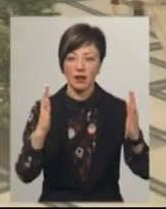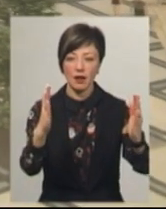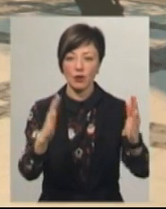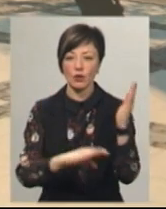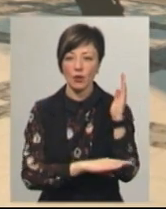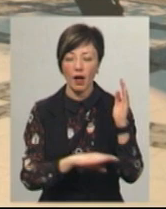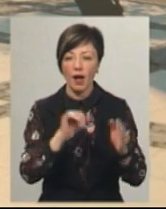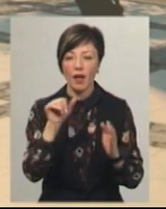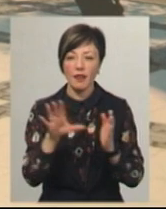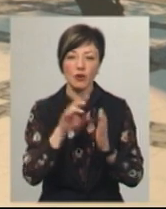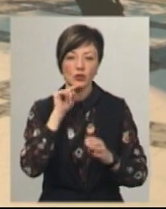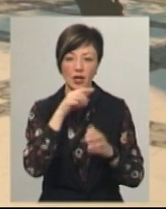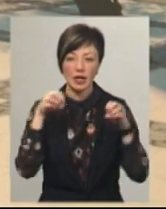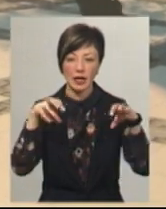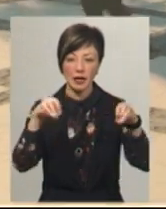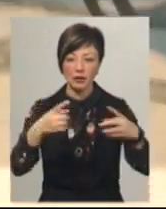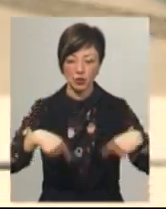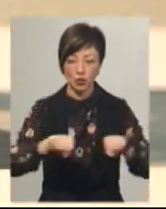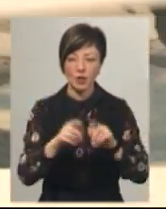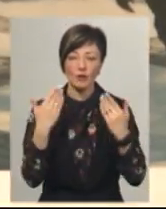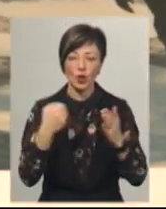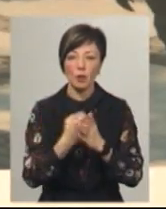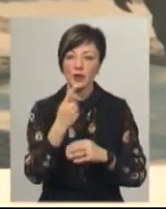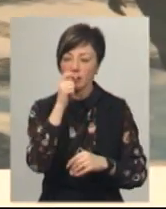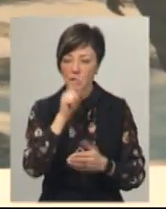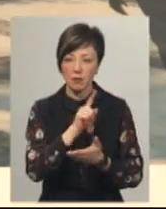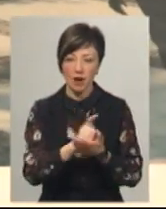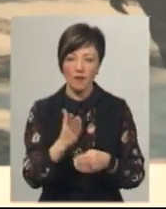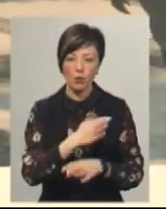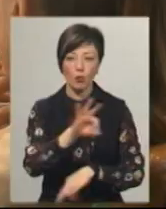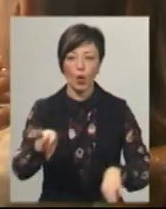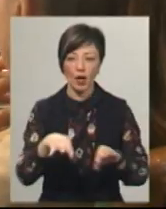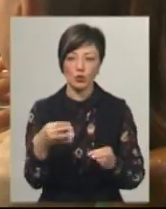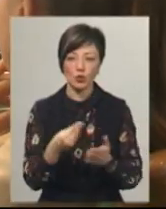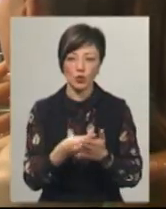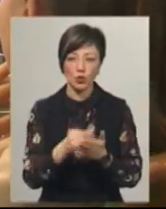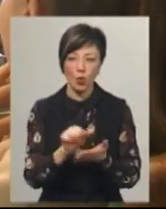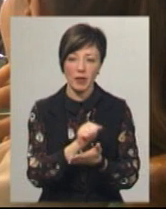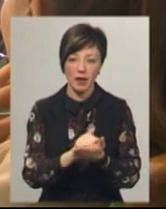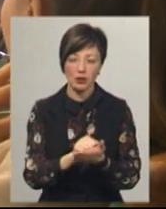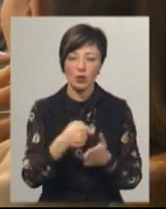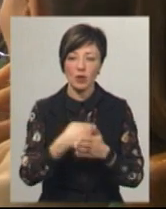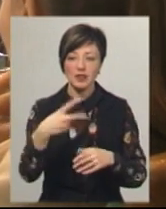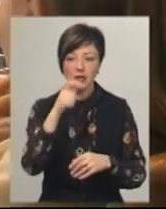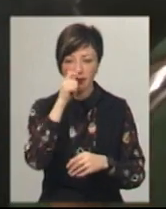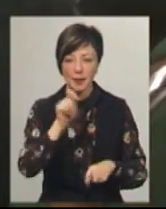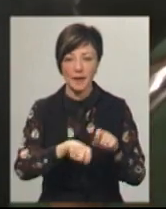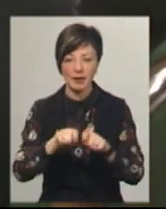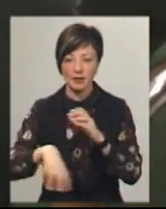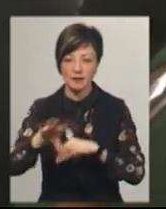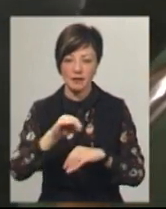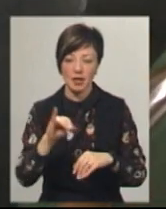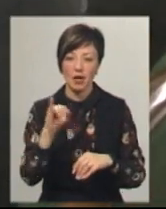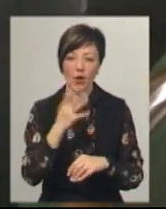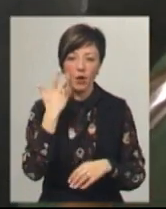встановити енергощадні ліхтарі та влаштувати зони відпочинку. До 1 квітня мають виготовити проєктно-кошторисну документацію, до 20 квітня перевірити все. І